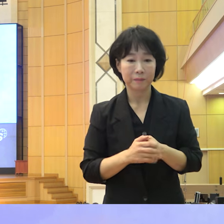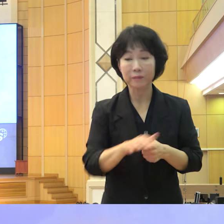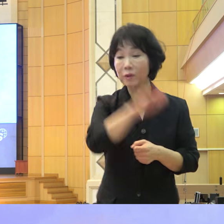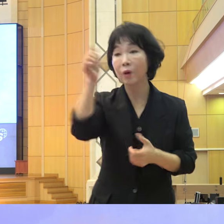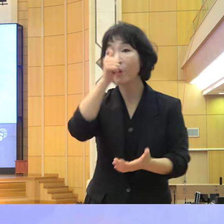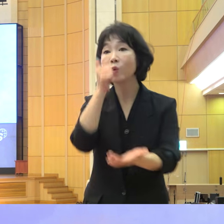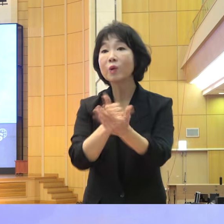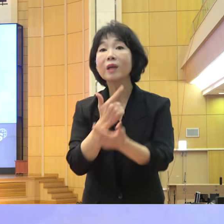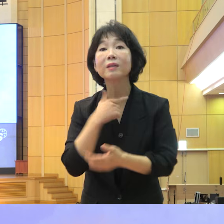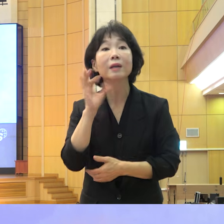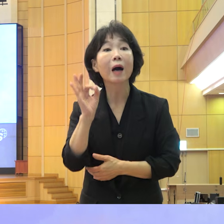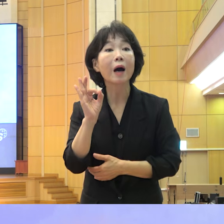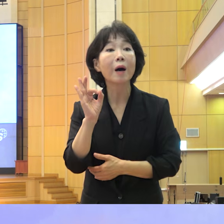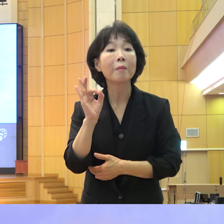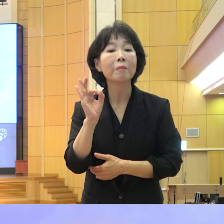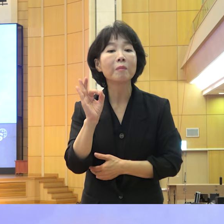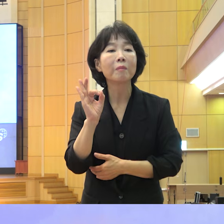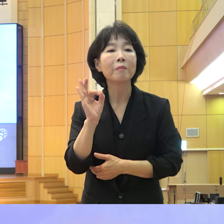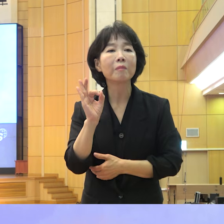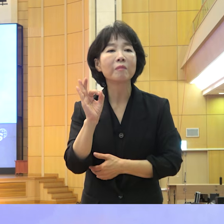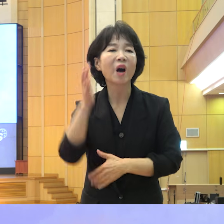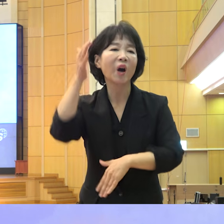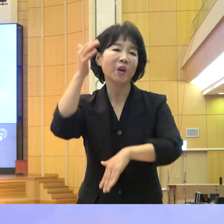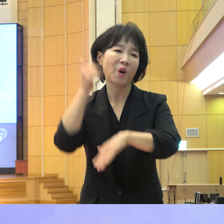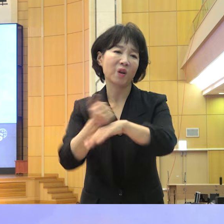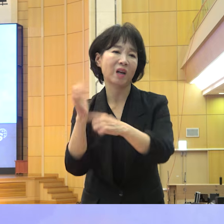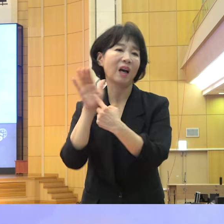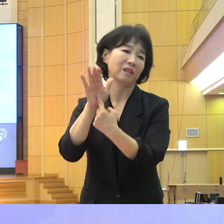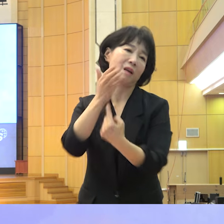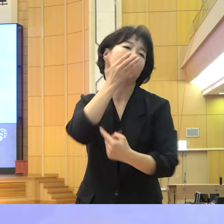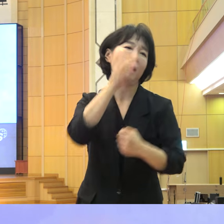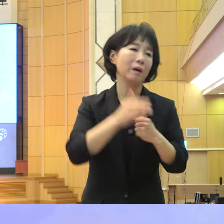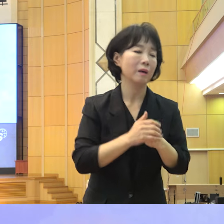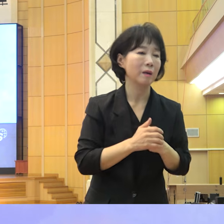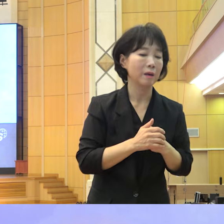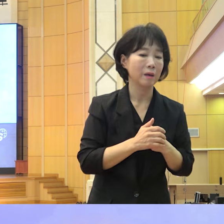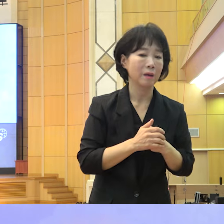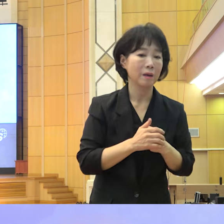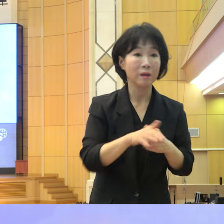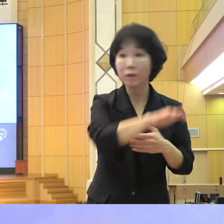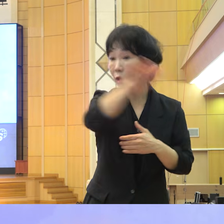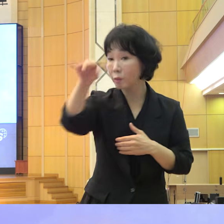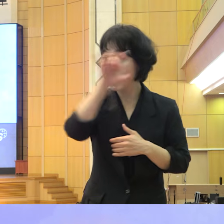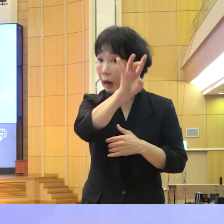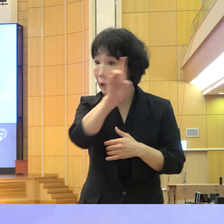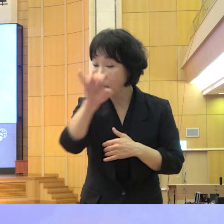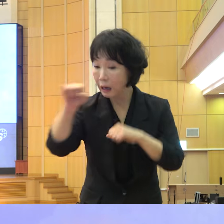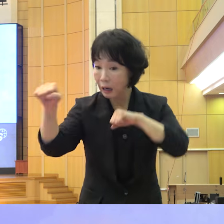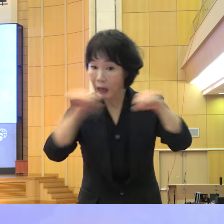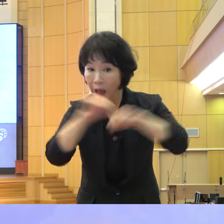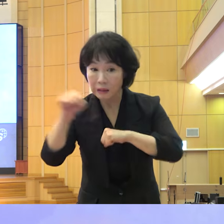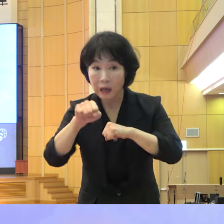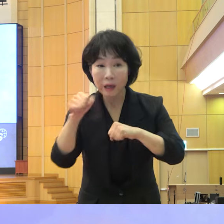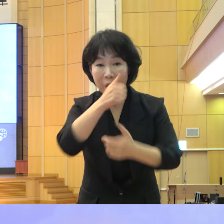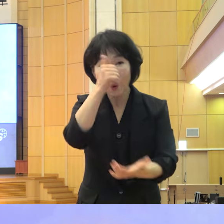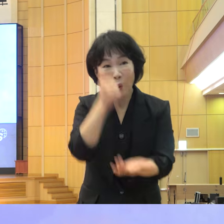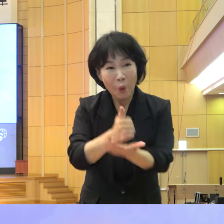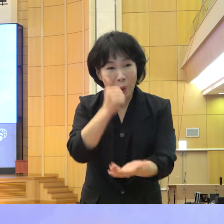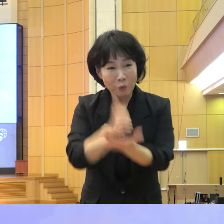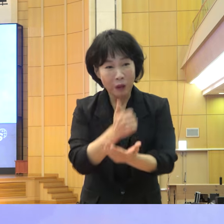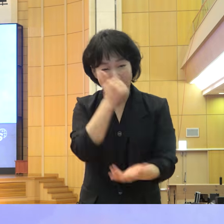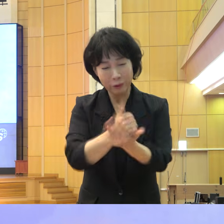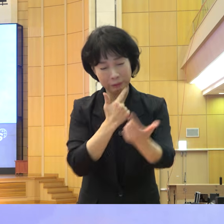죄의 결과는 반드시 오는 거거든요. 그 성경 말씀 뭐냐면 심은 대로 거둔다고 했는데 너희가 죄악의 씨를